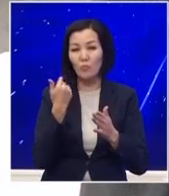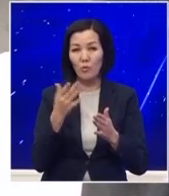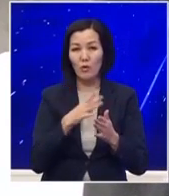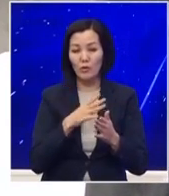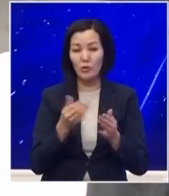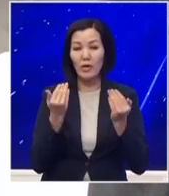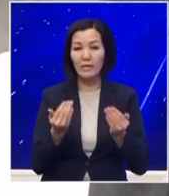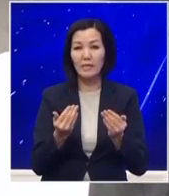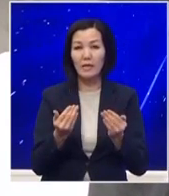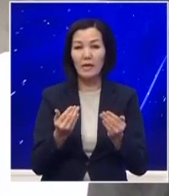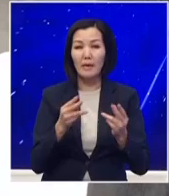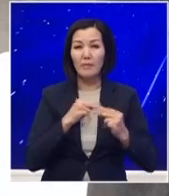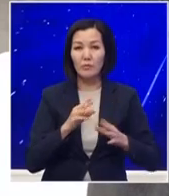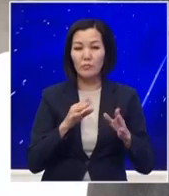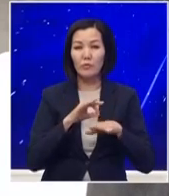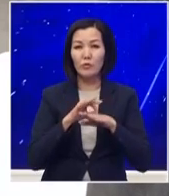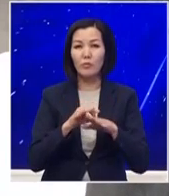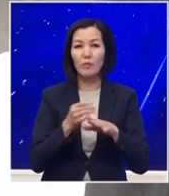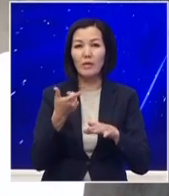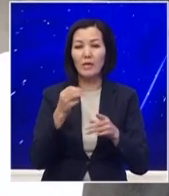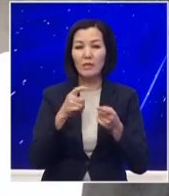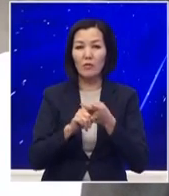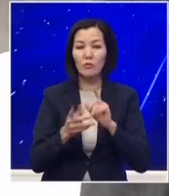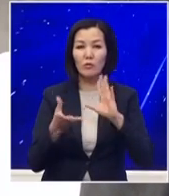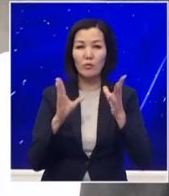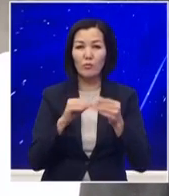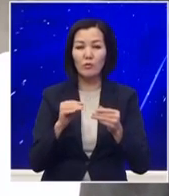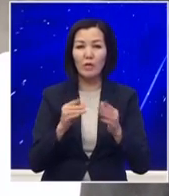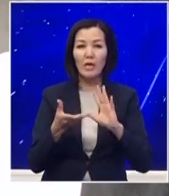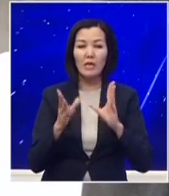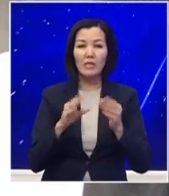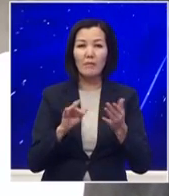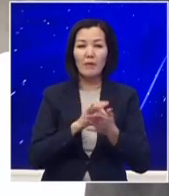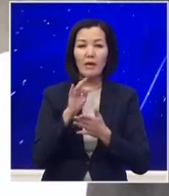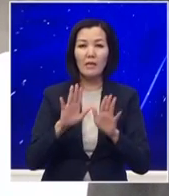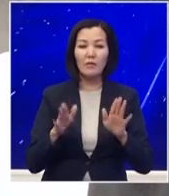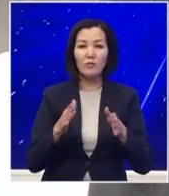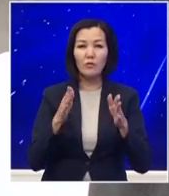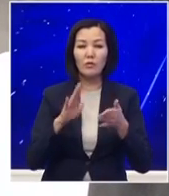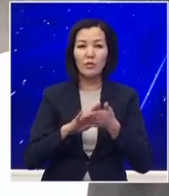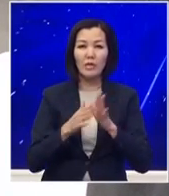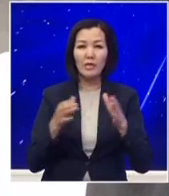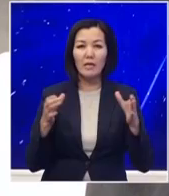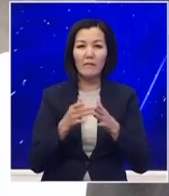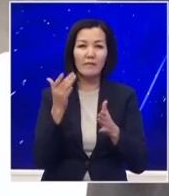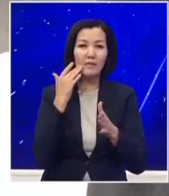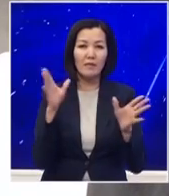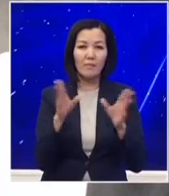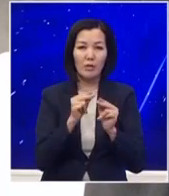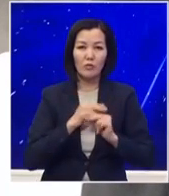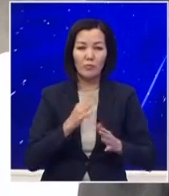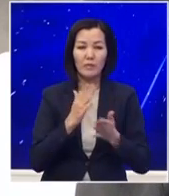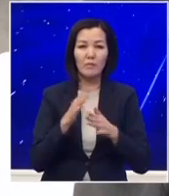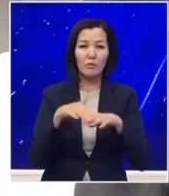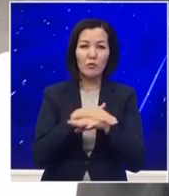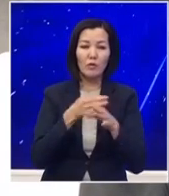Қазіргі күні олармен жұмыс істеп жатырмыз газға қосылу бойынша. Жалпы біз қалалық төтенше жағдайлар басқармасы өкілдерімен үнемі жұмыс істейміз.